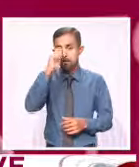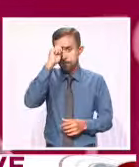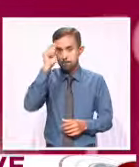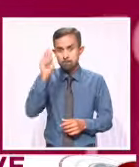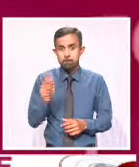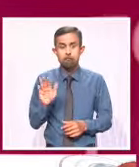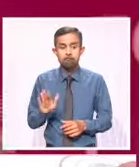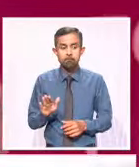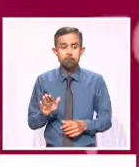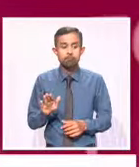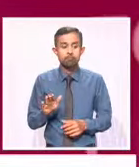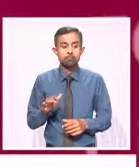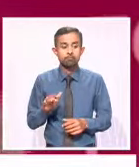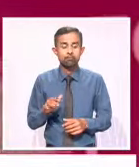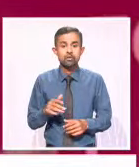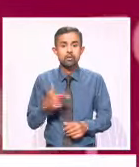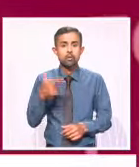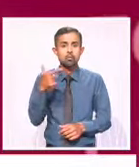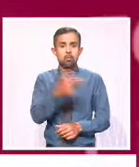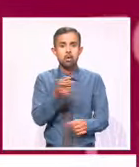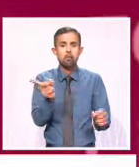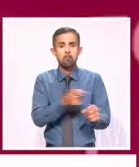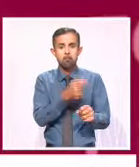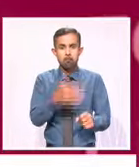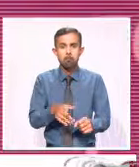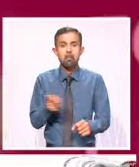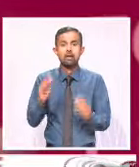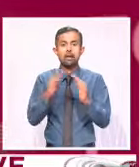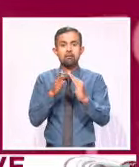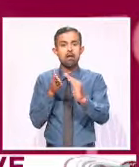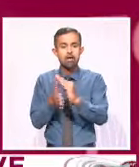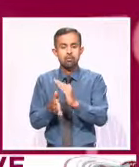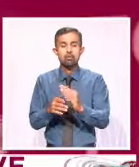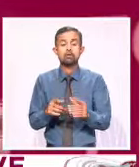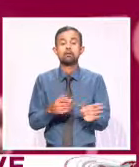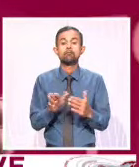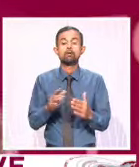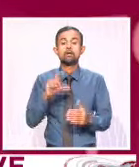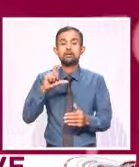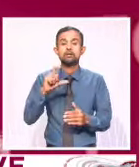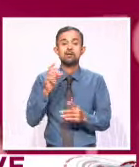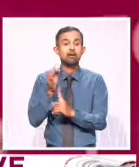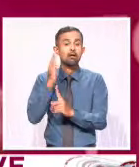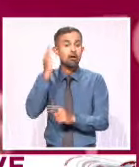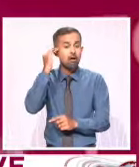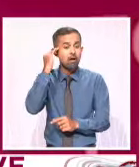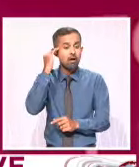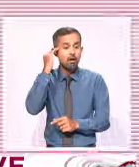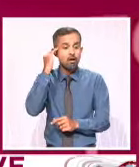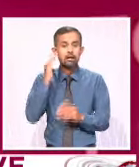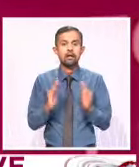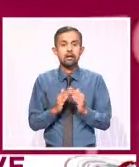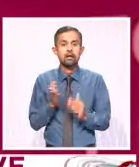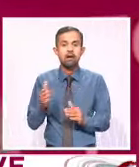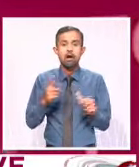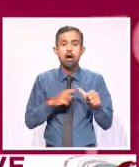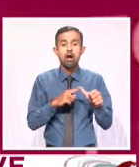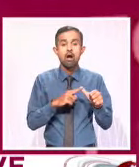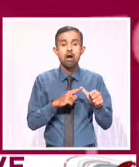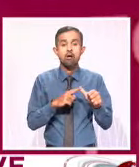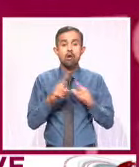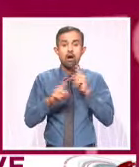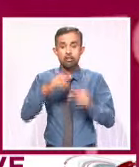මහතා සිටිය පමණක් නොව වෙඩි තබා ඝාතනය කළෙත් ඒ නිවස. ඊළඟට චන්ද්‍රිකා කුමාරතුංග ජනාධිපතිතුමියගේ නිවස, අනුර